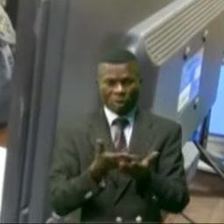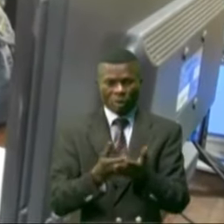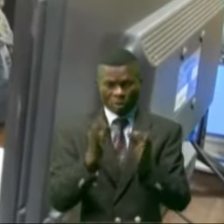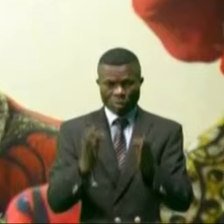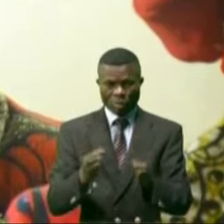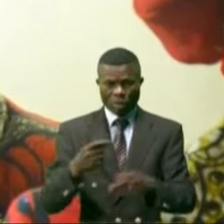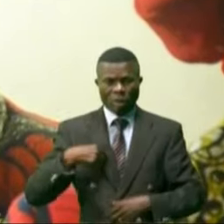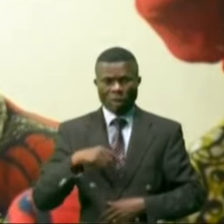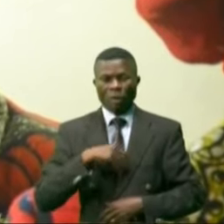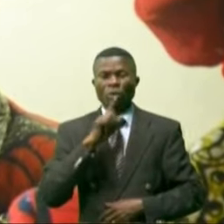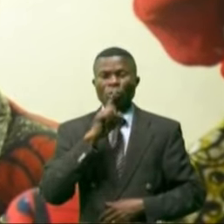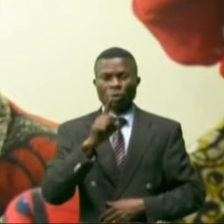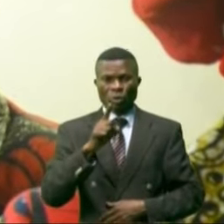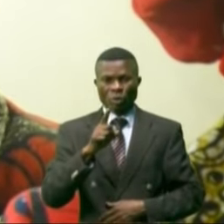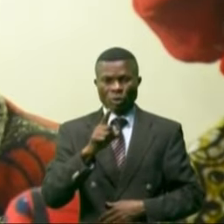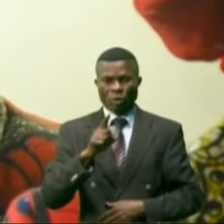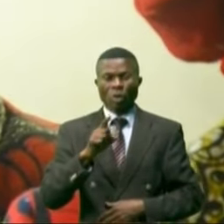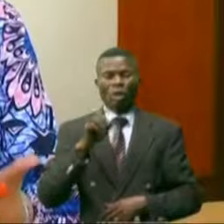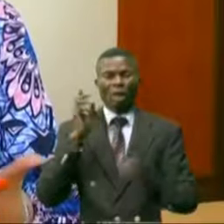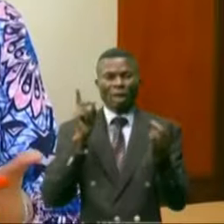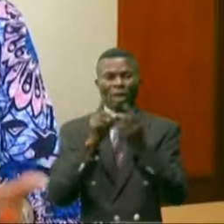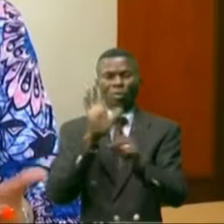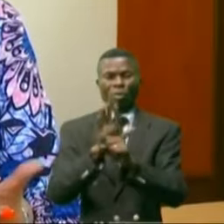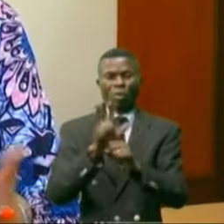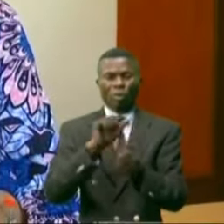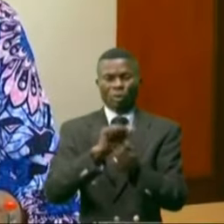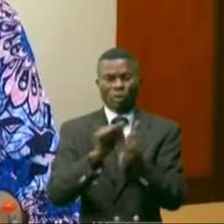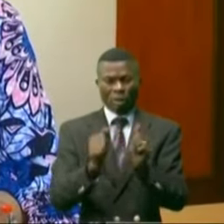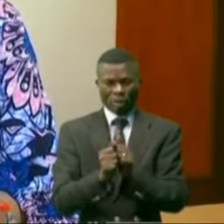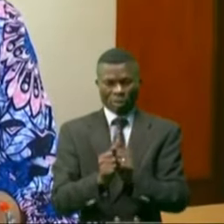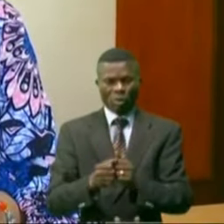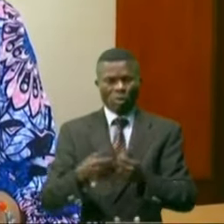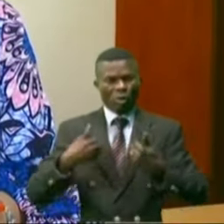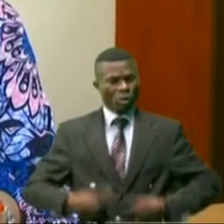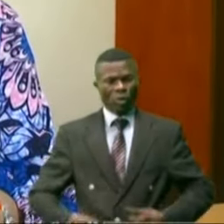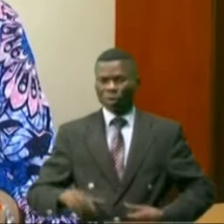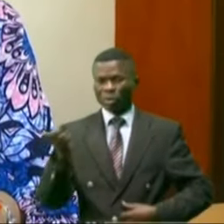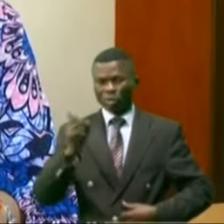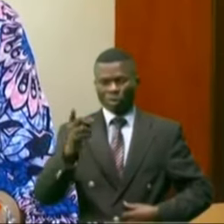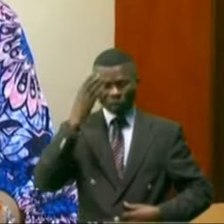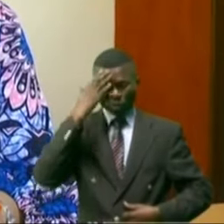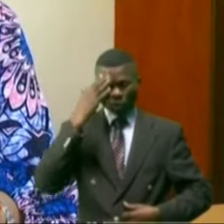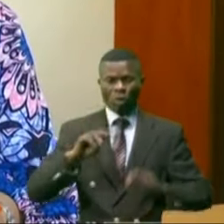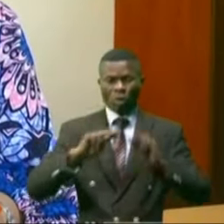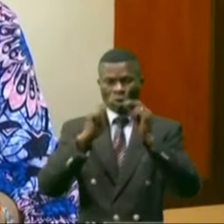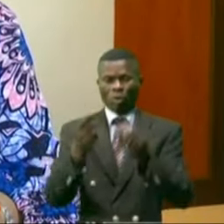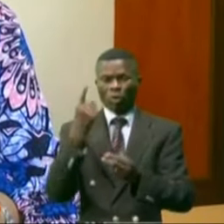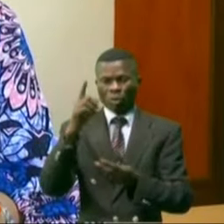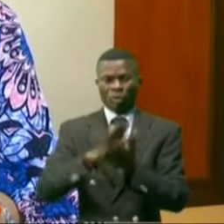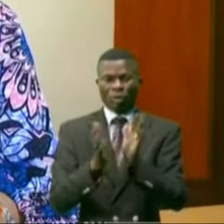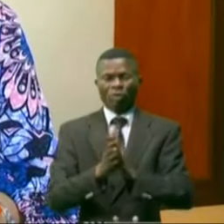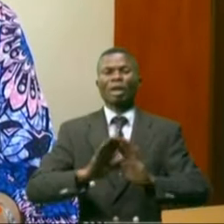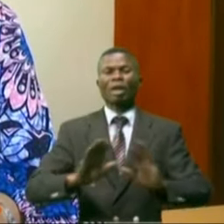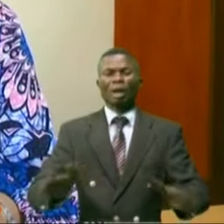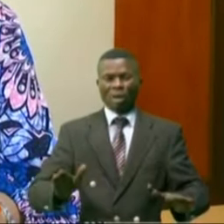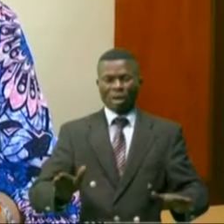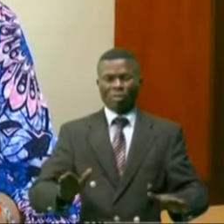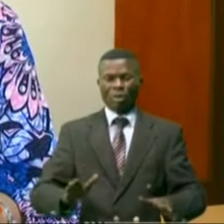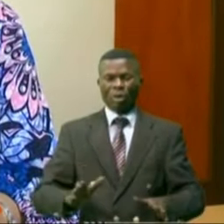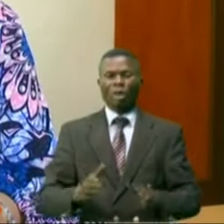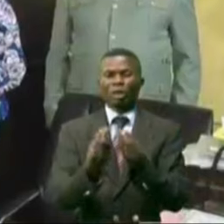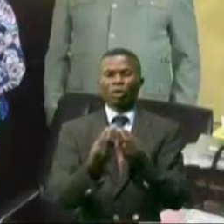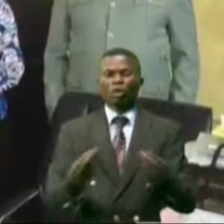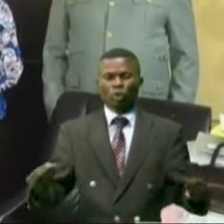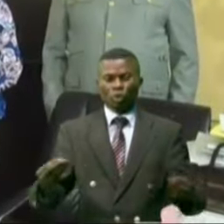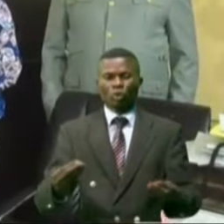nous sommes face à beaucoup de défis. Nous ne baissons pas les bras parce que nous savons qu'ensemble nous sommes capables de relever